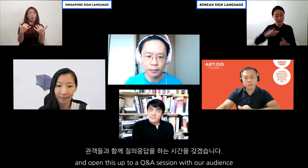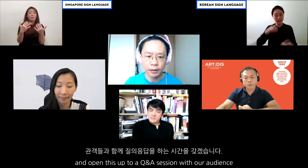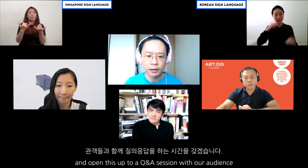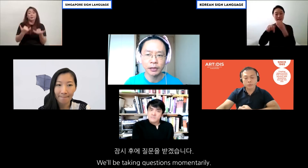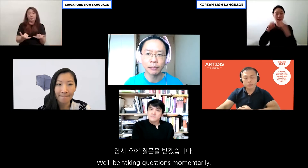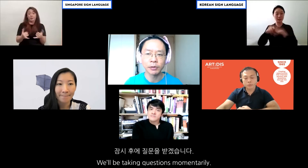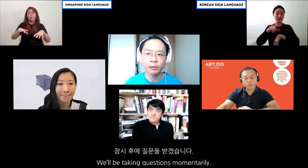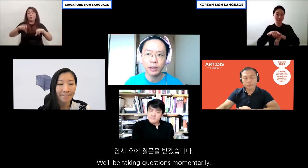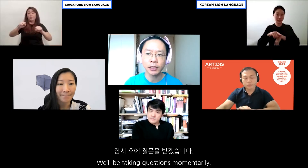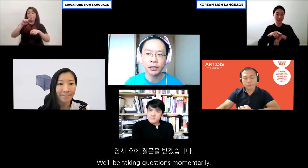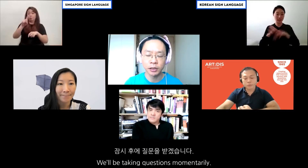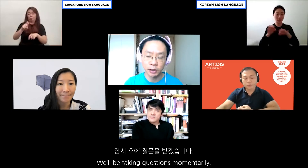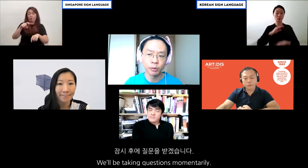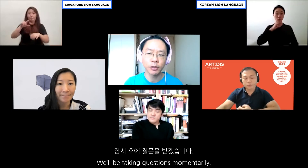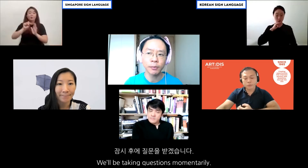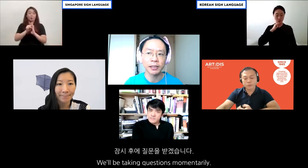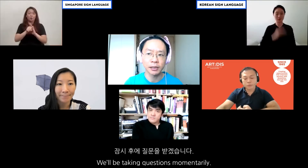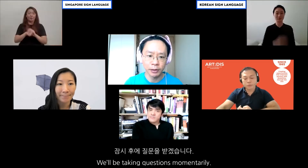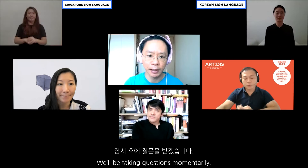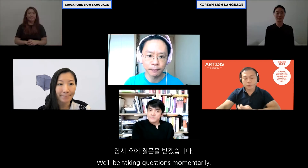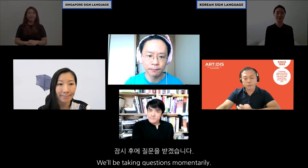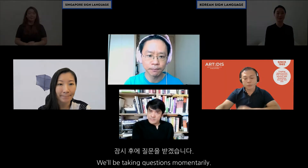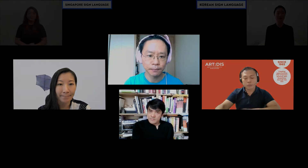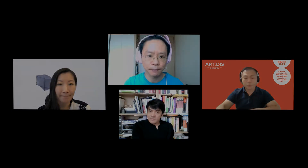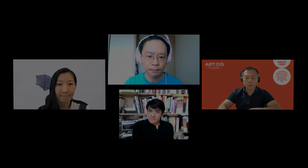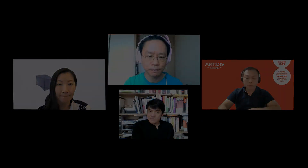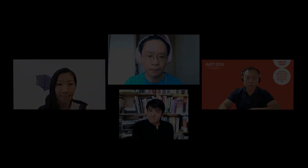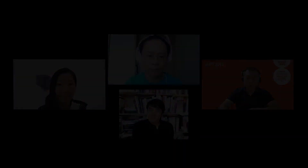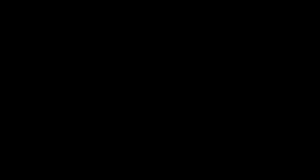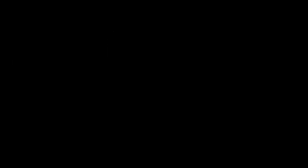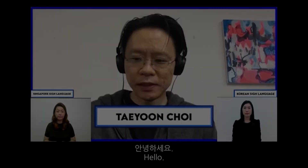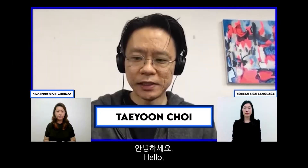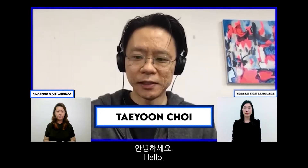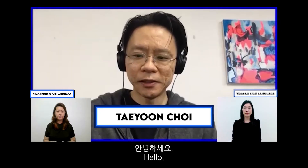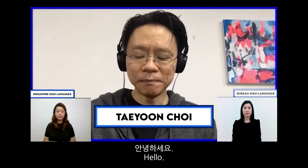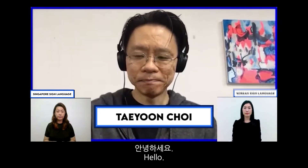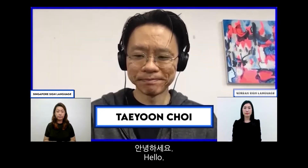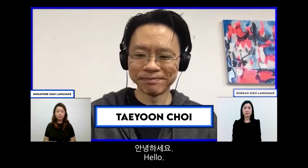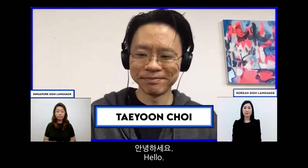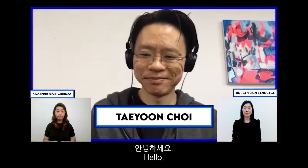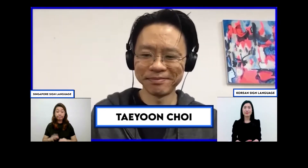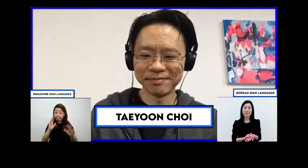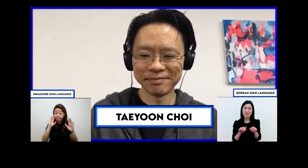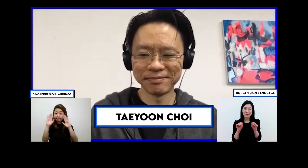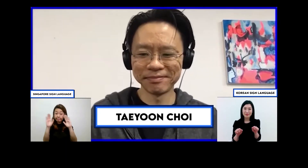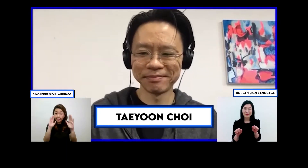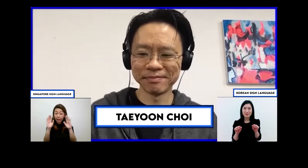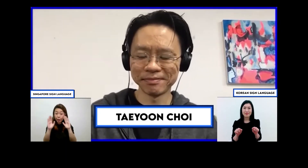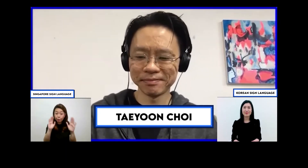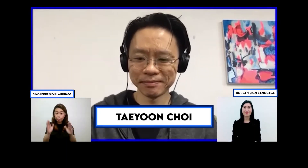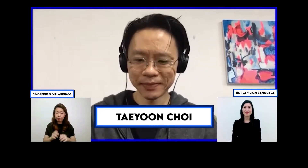갖겠습니다. 잠시 후에 질문을 받겠습니다. 안녕하세요.